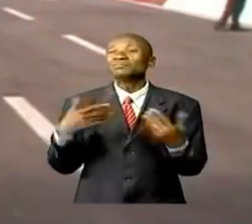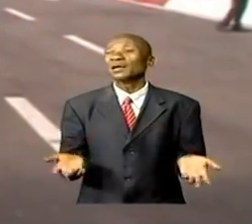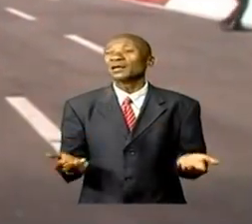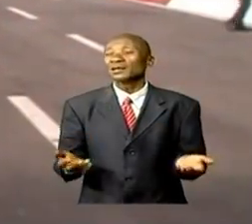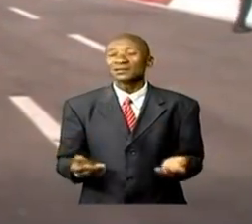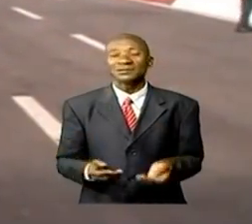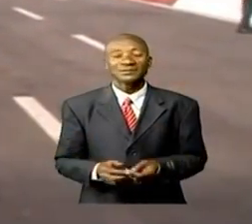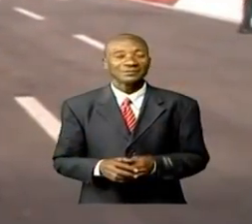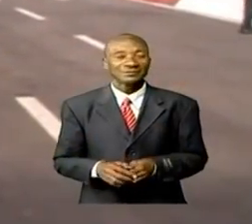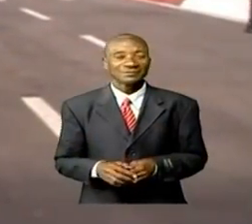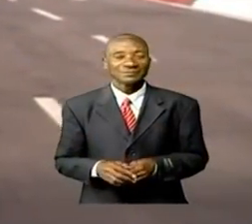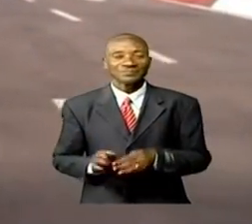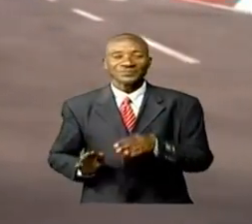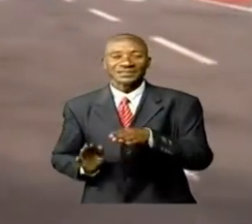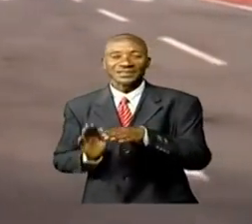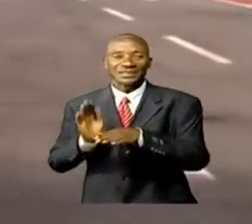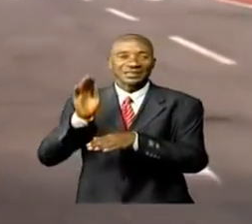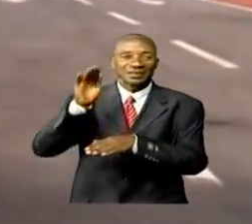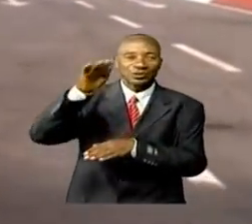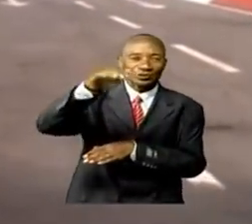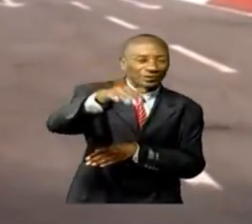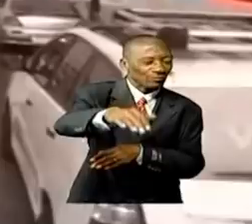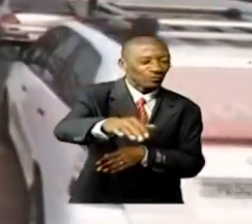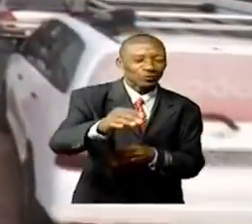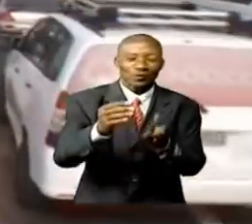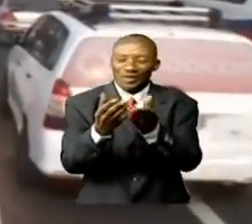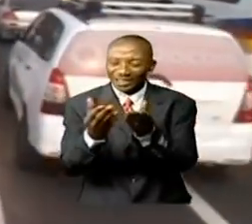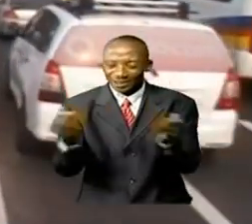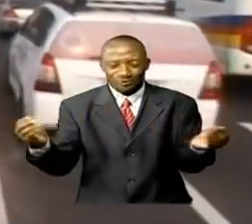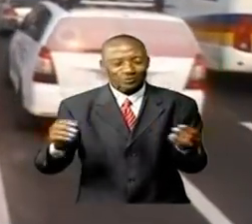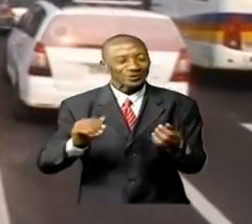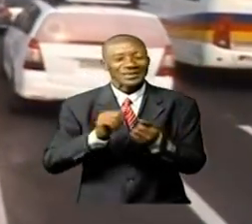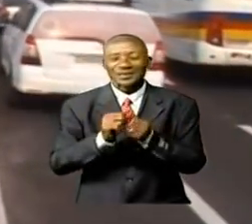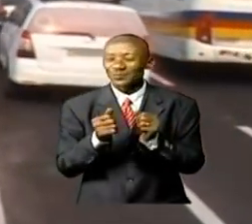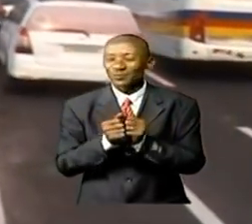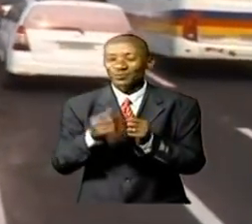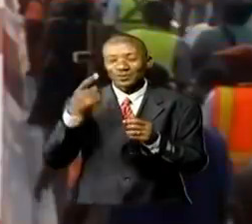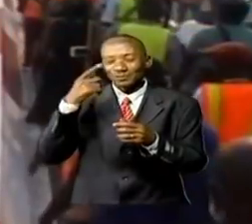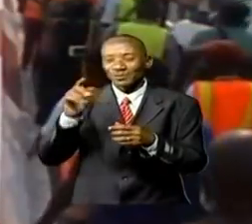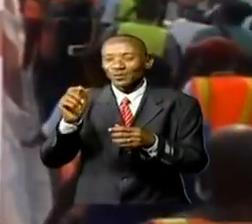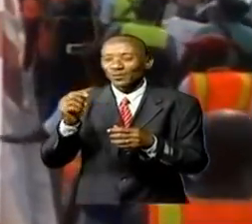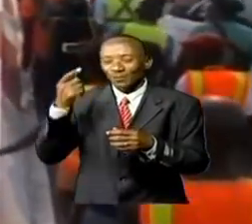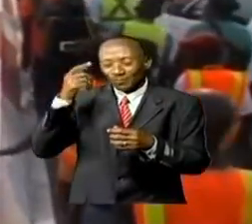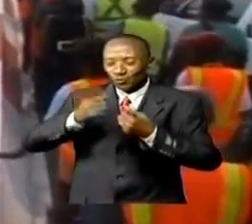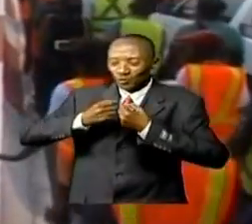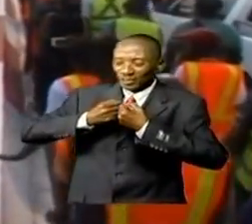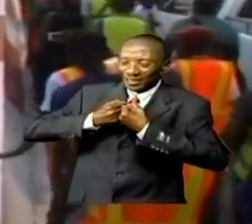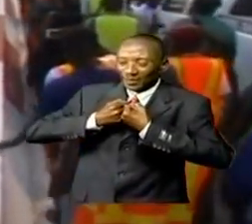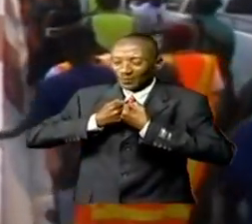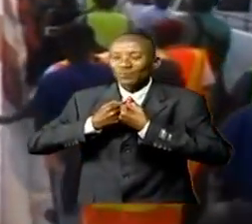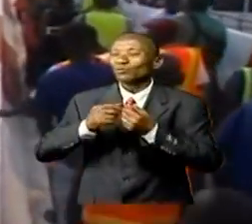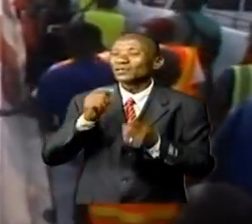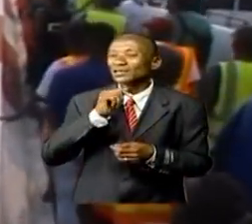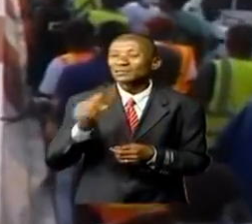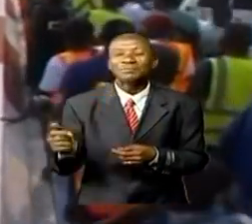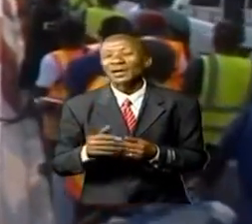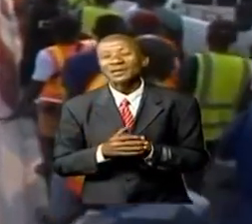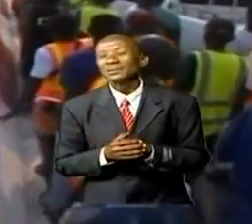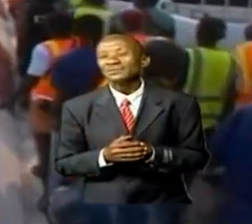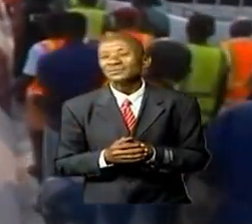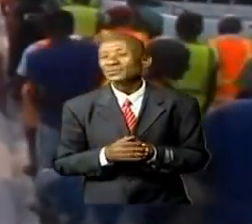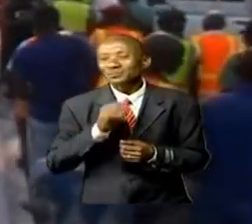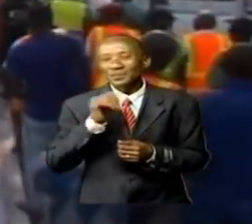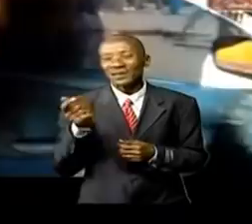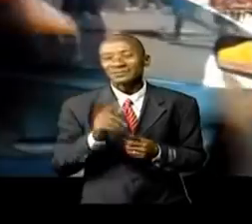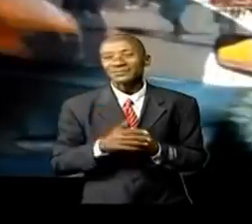Le saut de mouton ne semble pas avoir résolu le problème des embouteillages. Certains chauffeurs préfère ne pas l'emprunter. Ce n'est